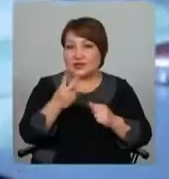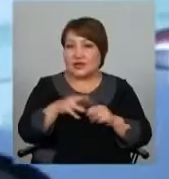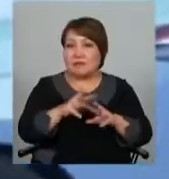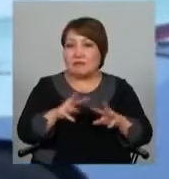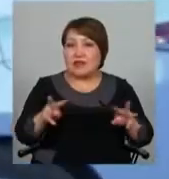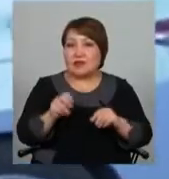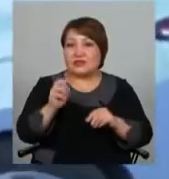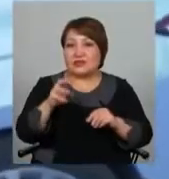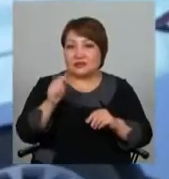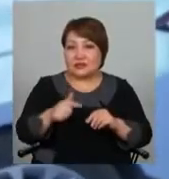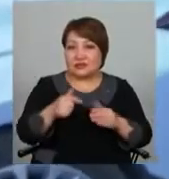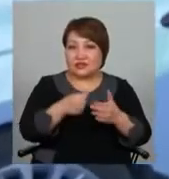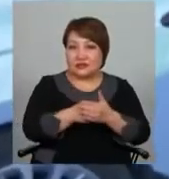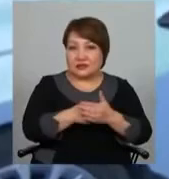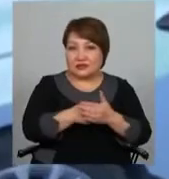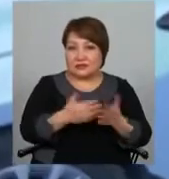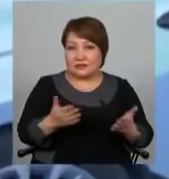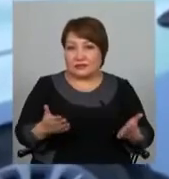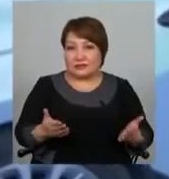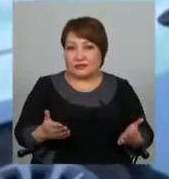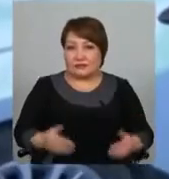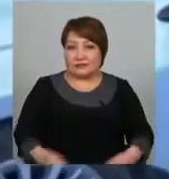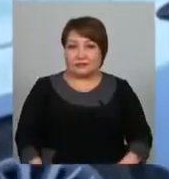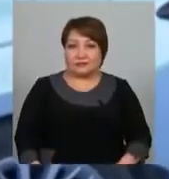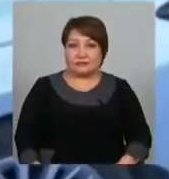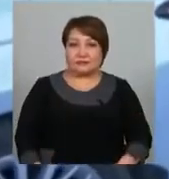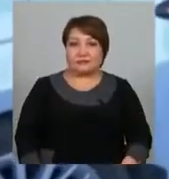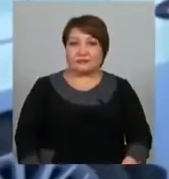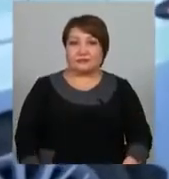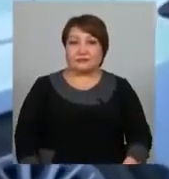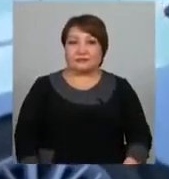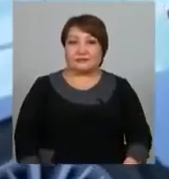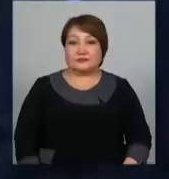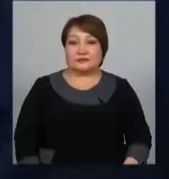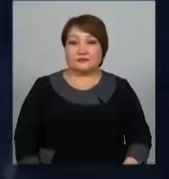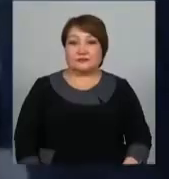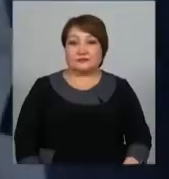жеткен. Мерей Байет, Шыңғысхан Кеңесхан, Алматы арнасы, Тараз.